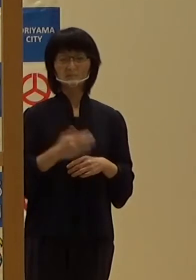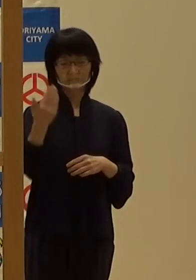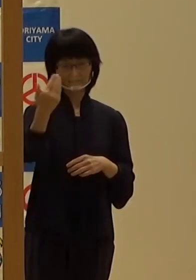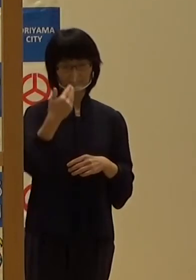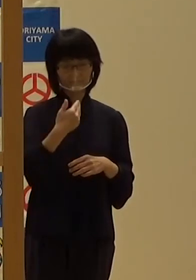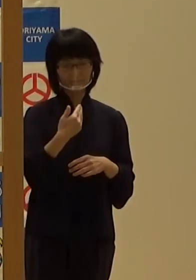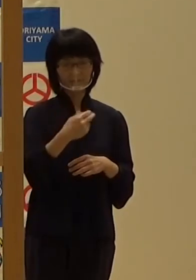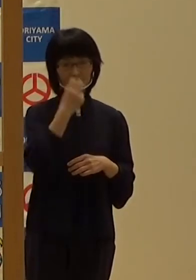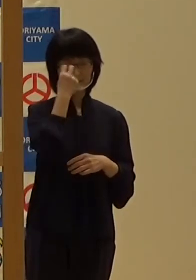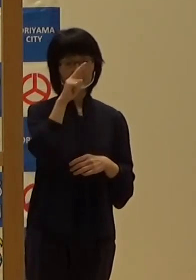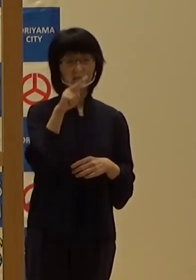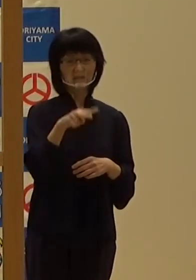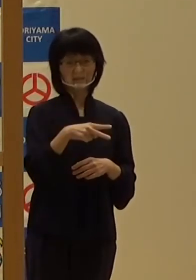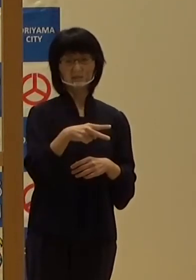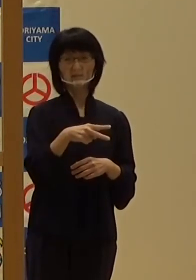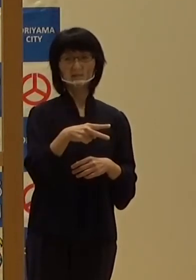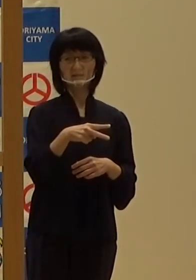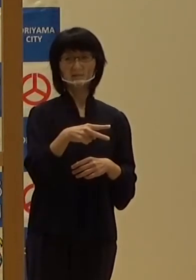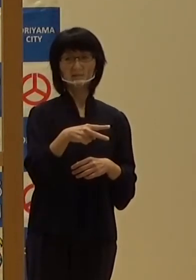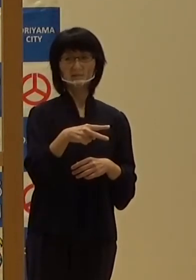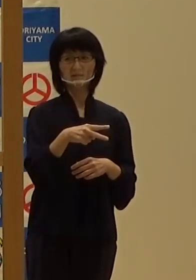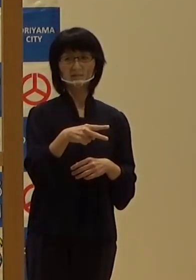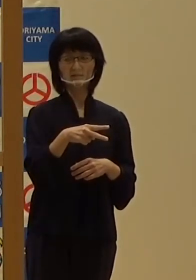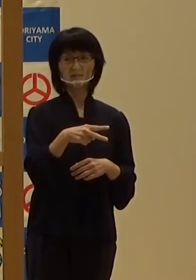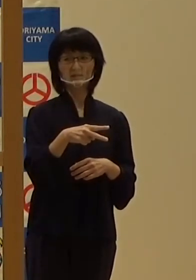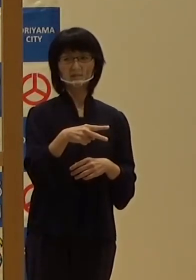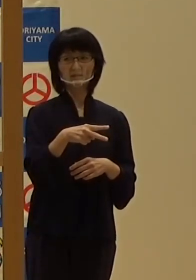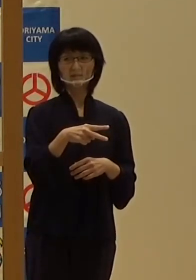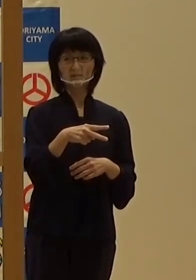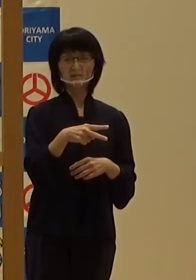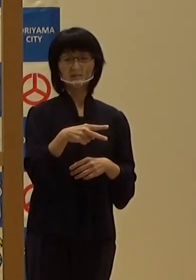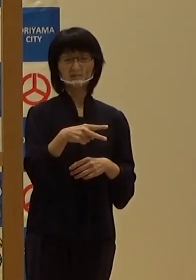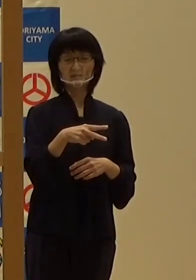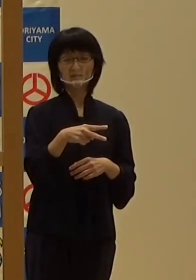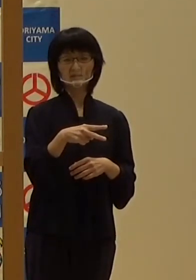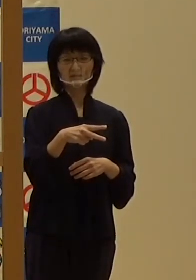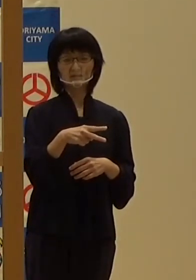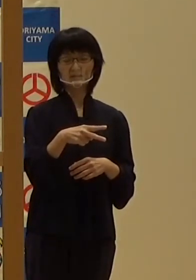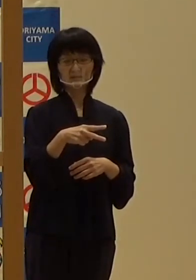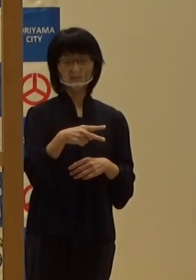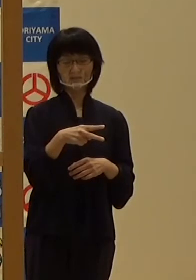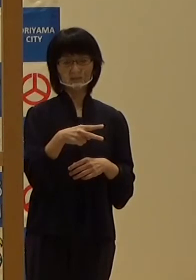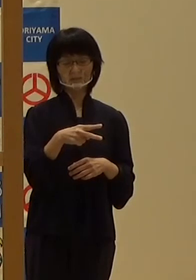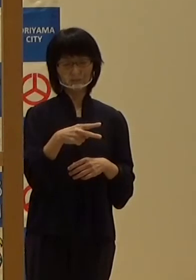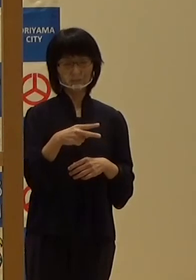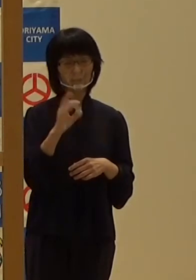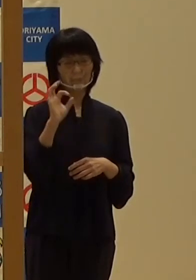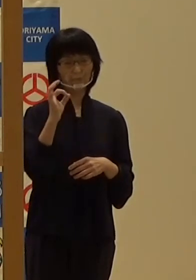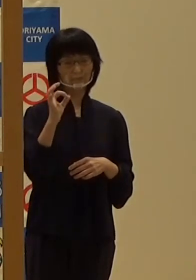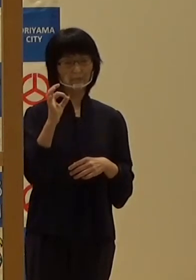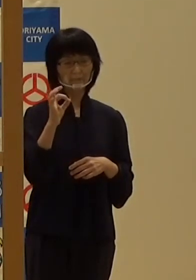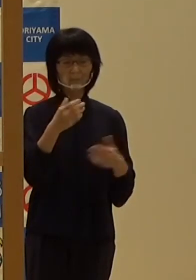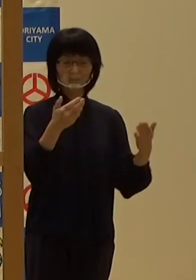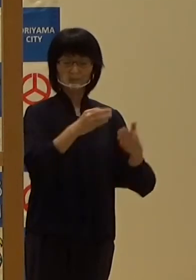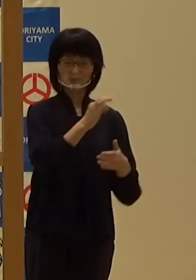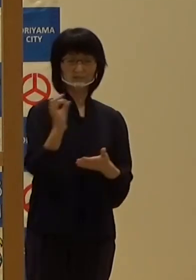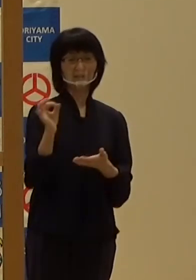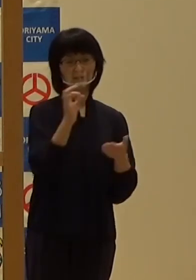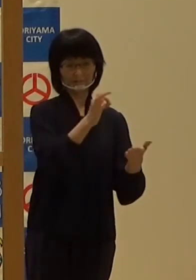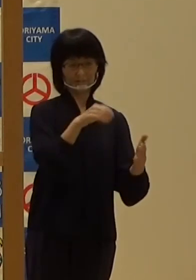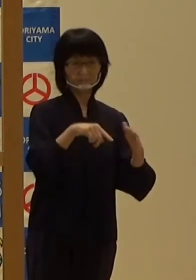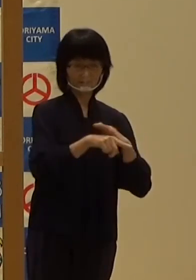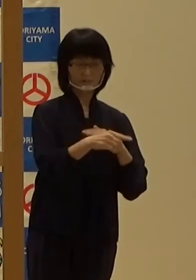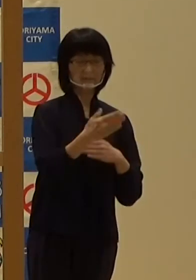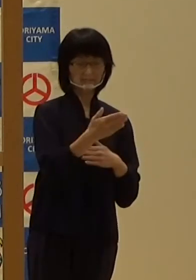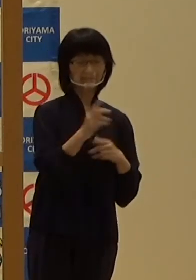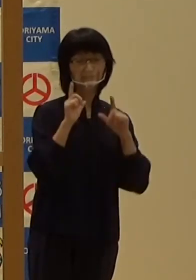管理料市がこの事業者に支払うんですか。 はい、指定管理料ということになりますので当